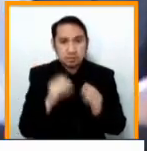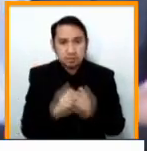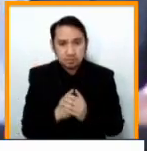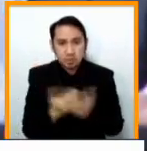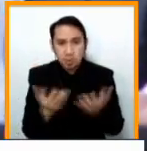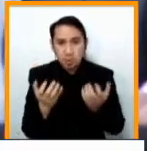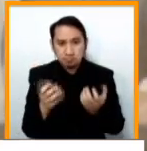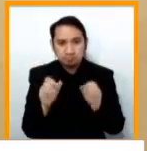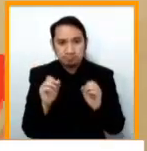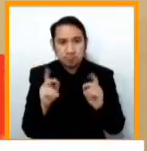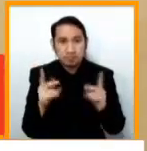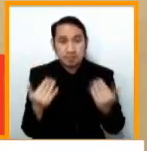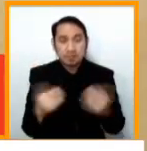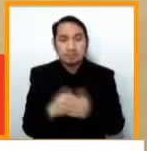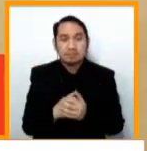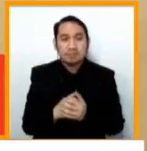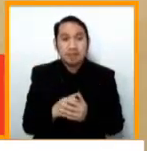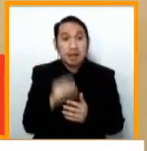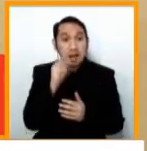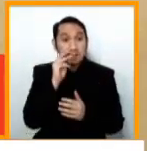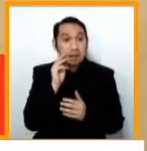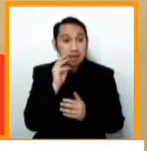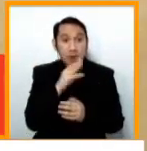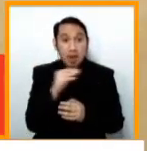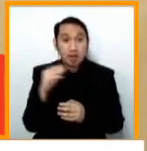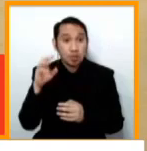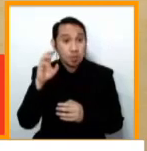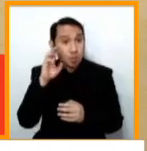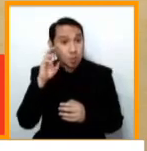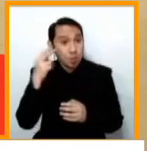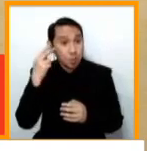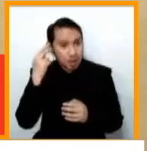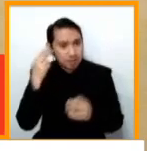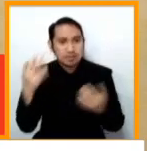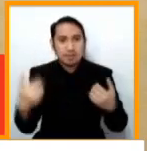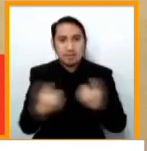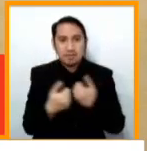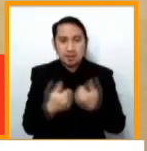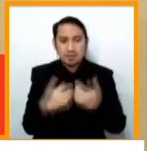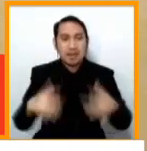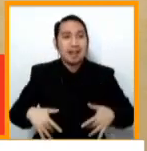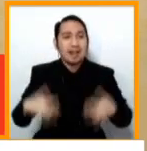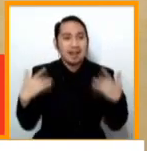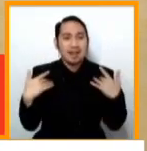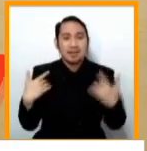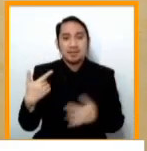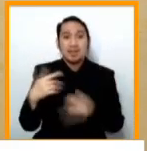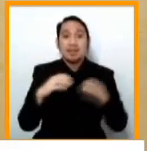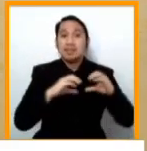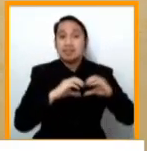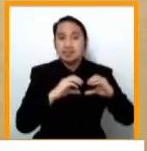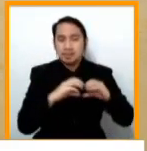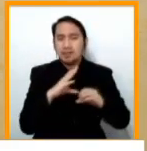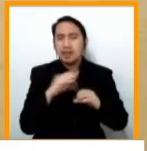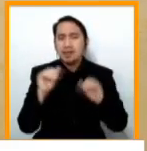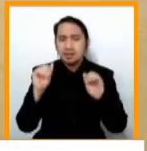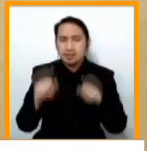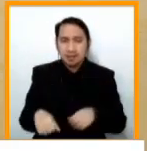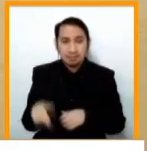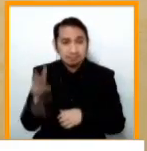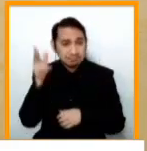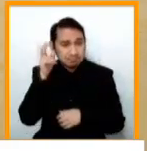Mapapanood po ang Pacquiao-Ugas fight sa linggo, August 22 live via satellite sa GMA7 at mapapakinggan rin sa Super